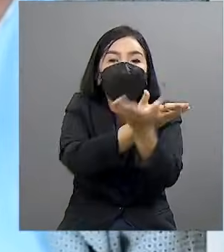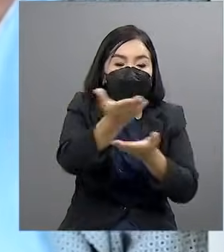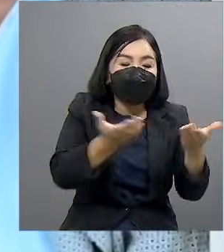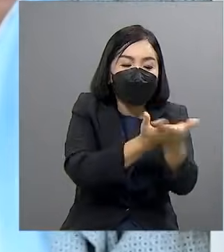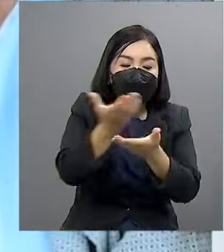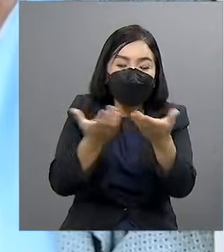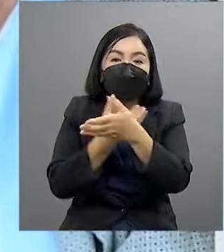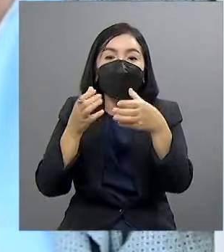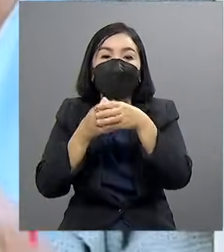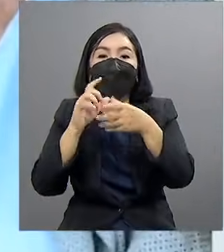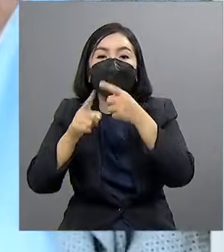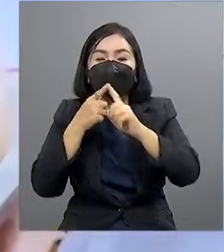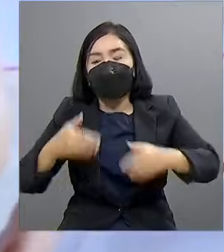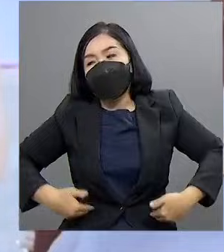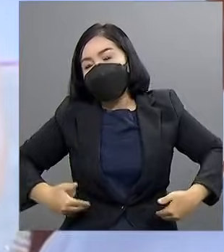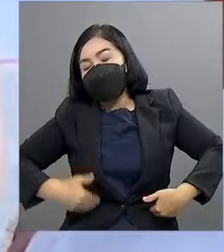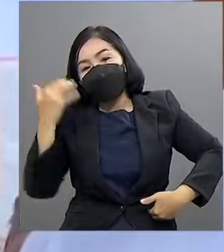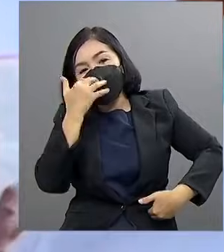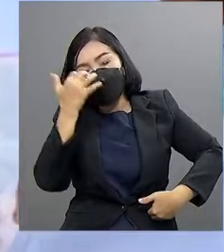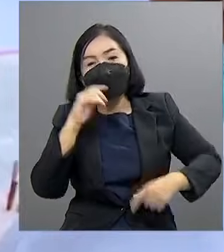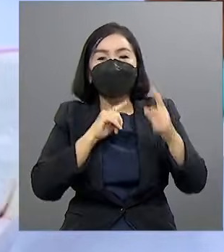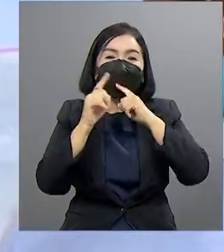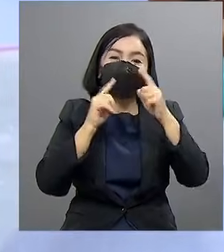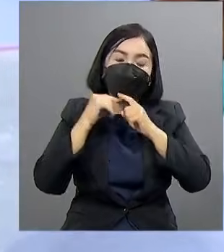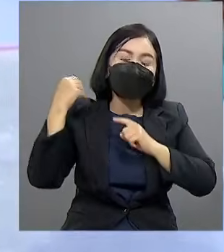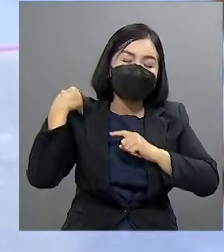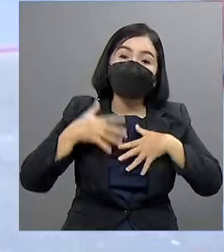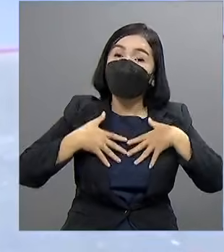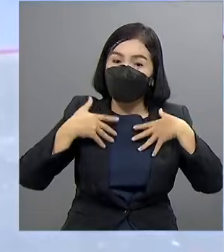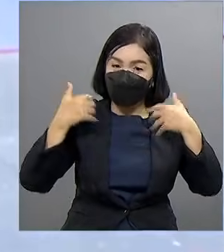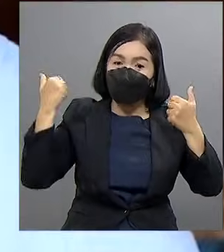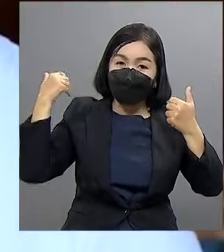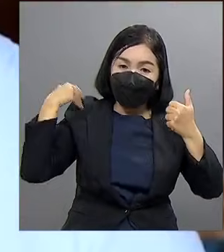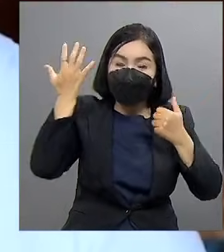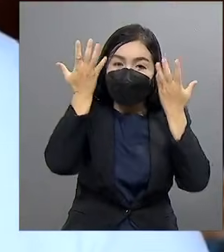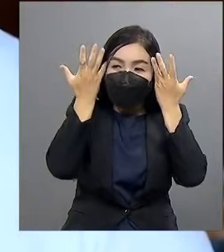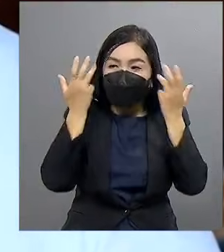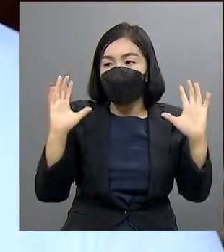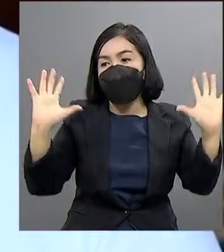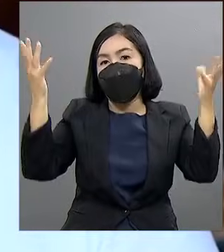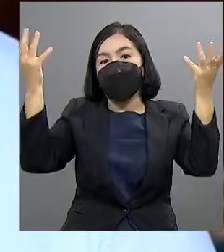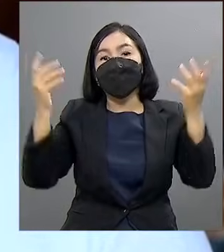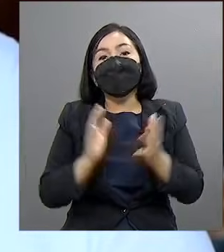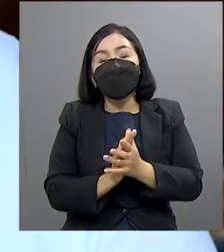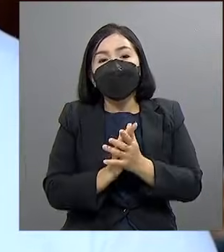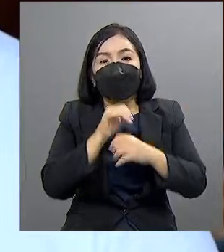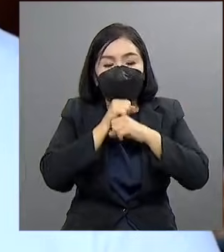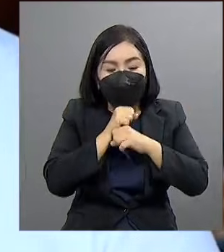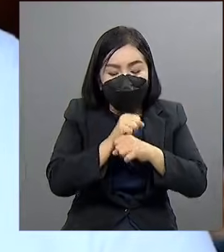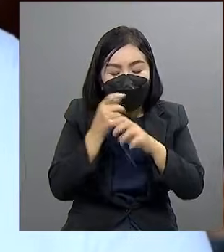ที่สนุกสนานก็สวนเสฮาแบบมีความสุขนะคะใครเครียดบางครั้งถ้าผู้สูงอายุมีปัญหาก็จะเพื่อนก็จะช่ว